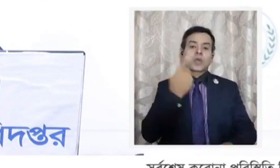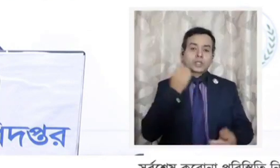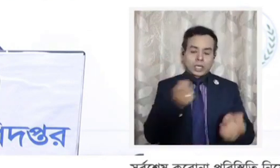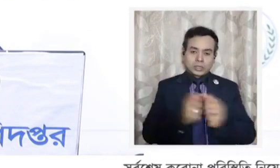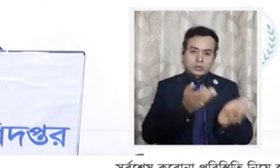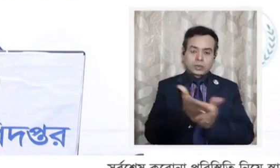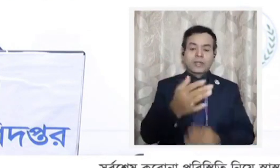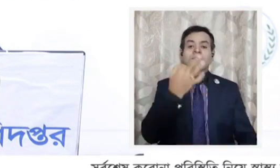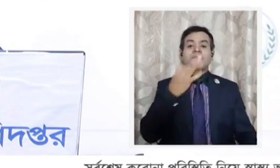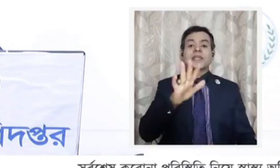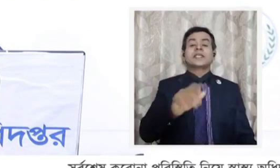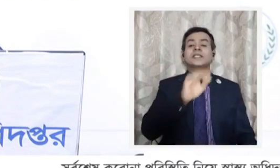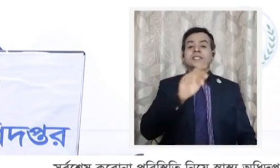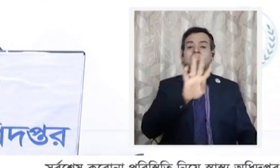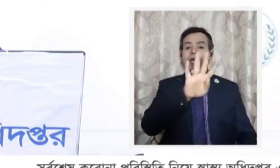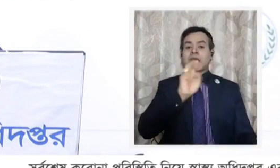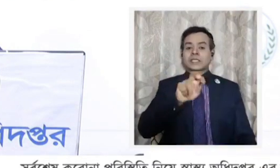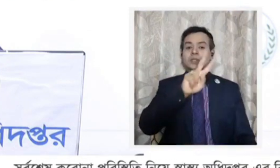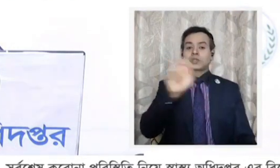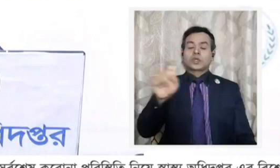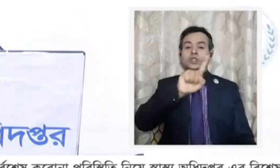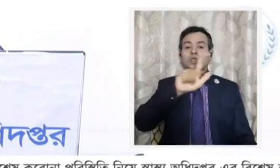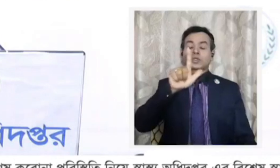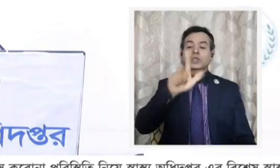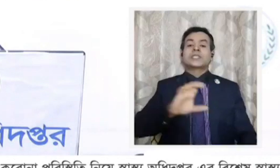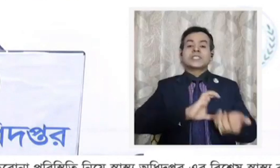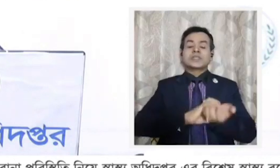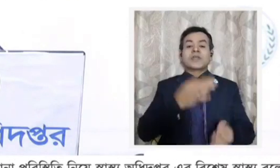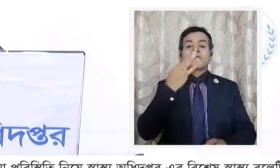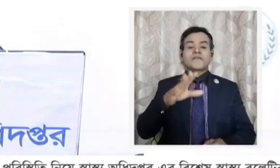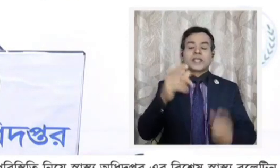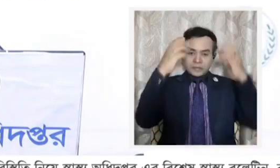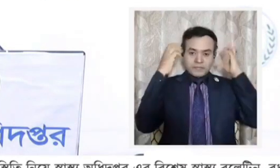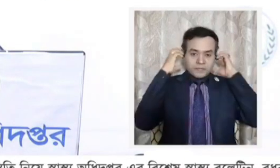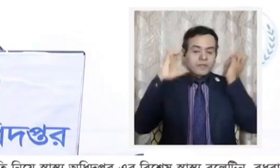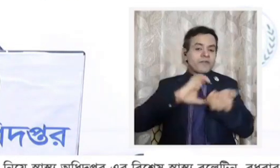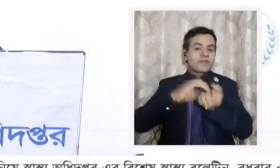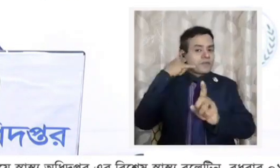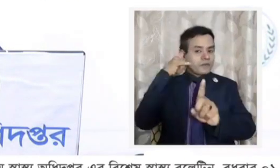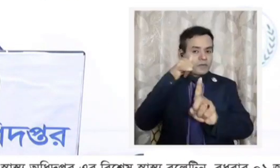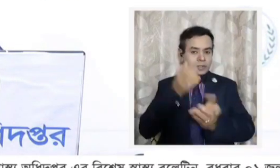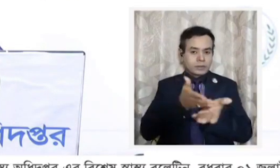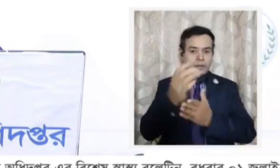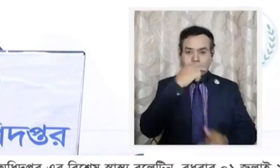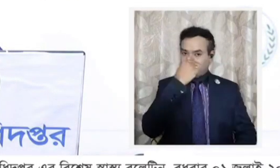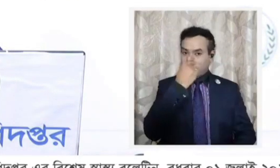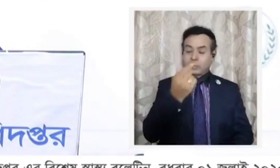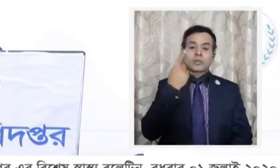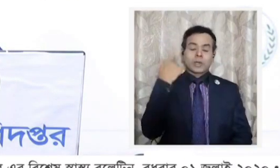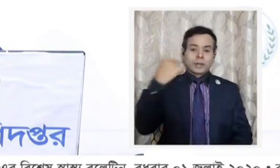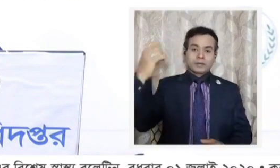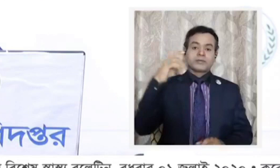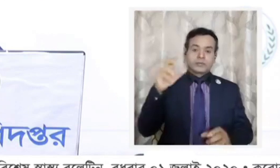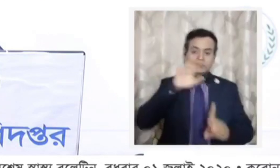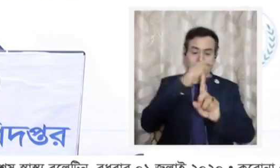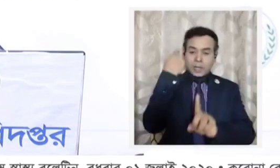16,414 জন। 24 ঘন্টায় নতুন করে যুক্ত হয়েছেন 4 জন। স্বেচ্ছাভিত্তিতে সেবা দিয়ে যাচ্ছেন 4,217 জন চিকিৎসক।